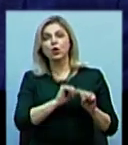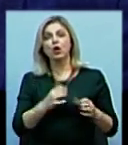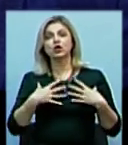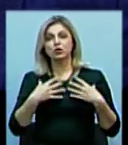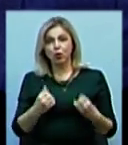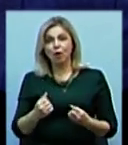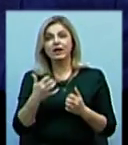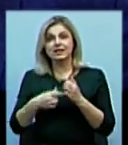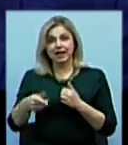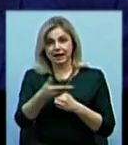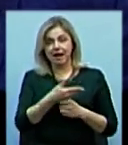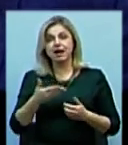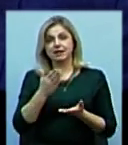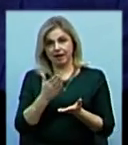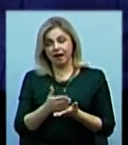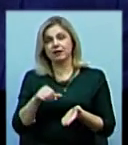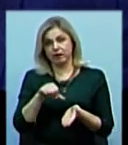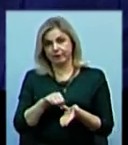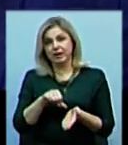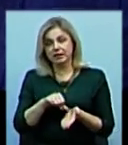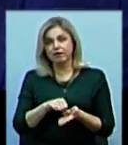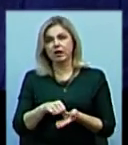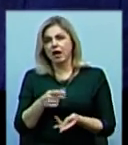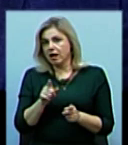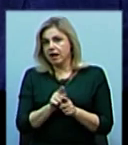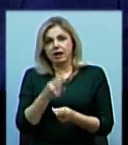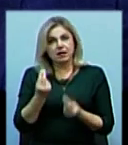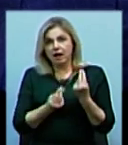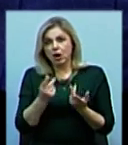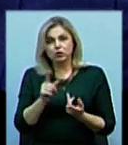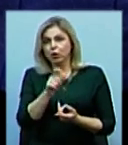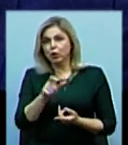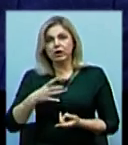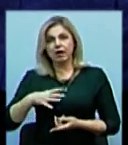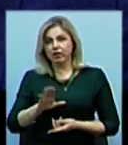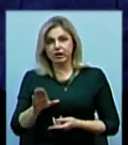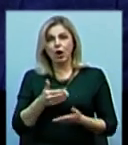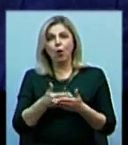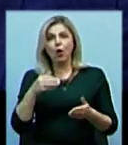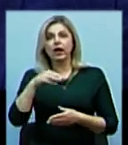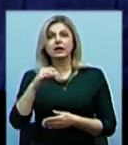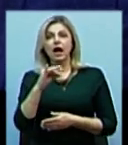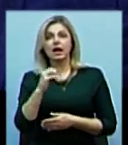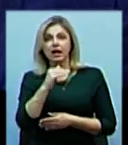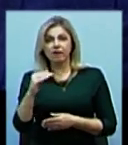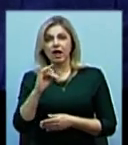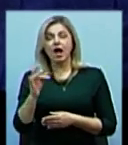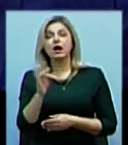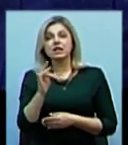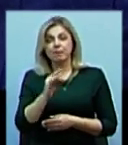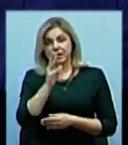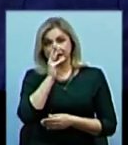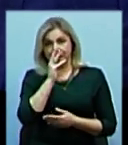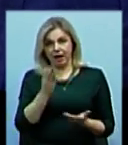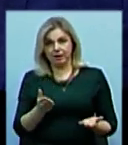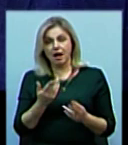працівники. Реально загралися до такої степені, що люди вже не витримують як від тарифів в першу чергу, так і від розміру заробітних